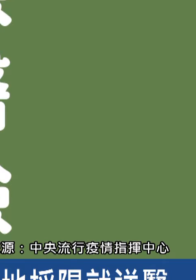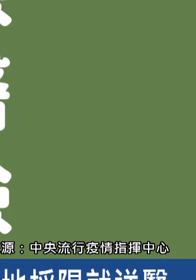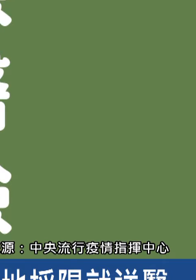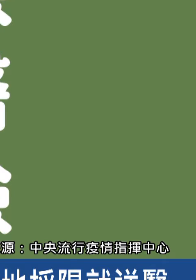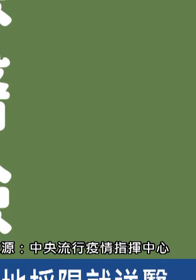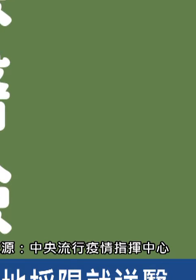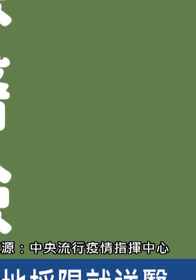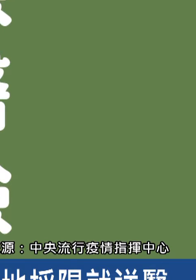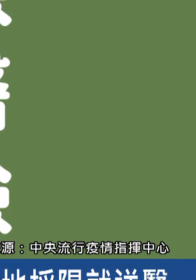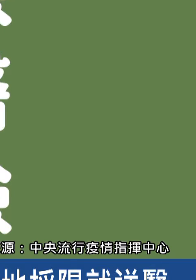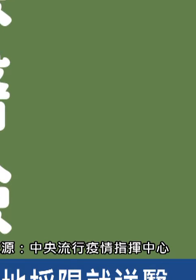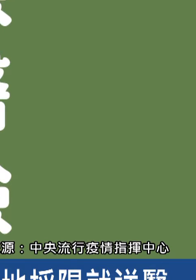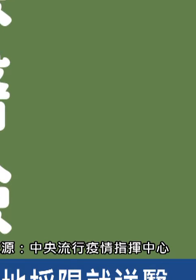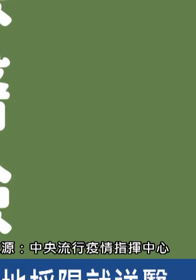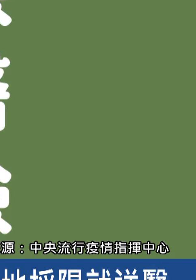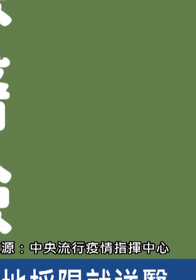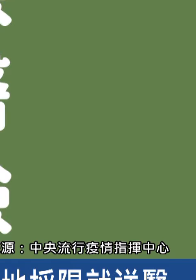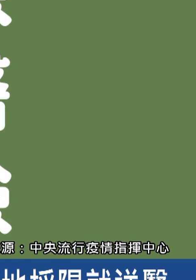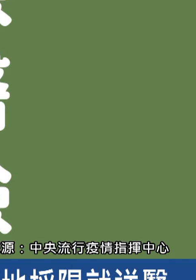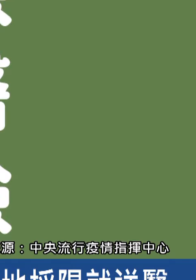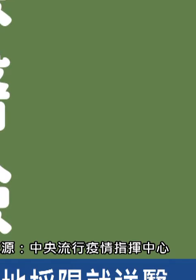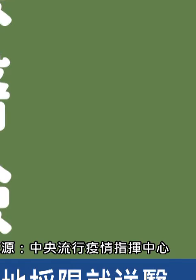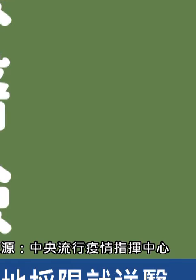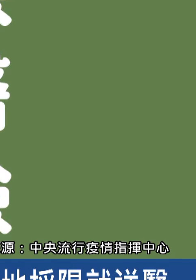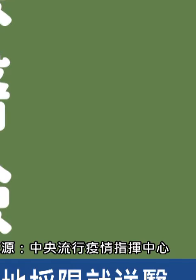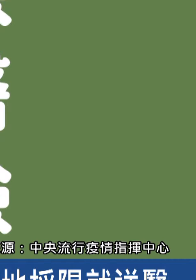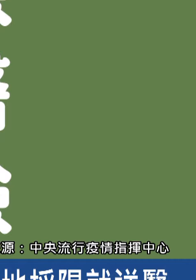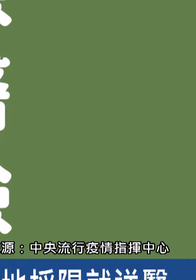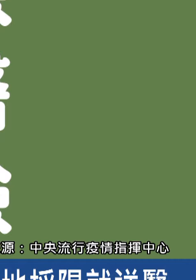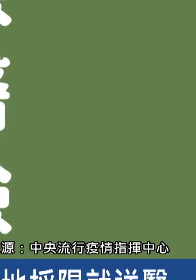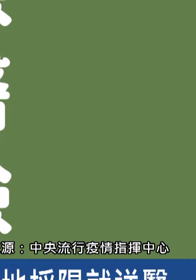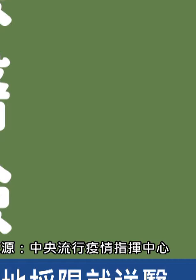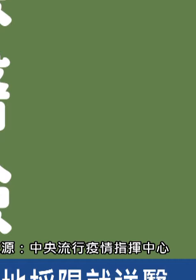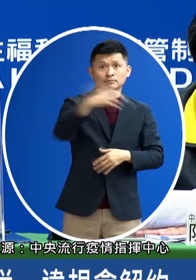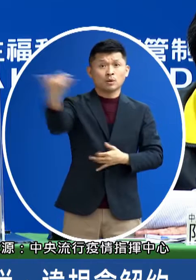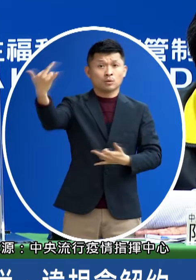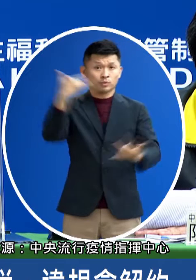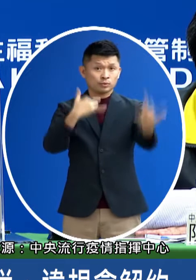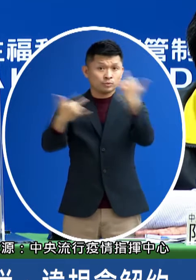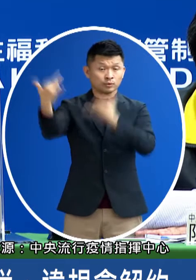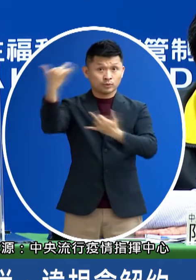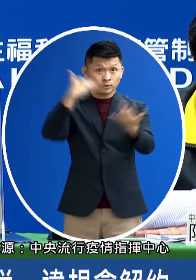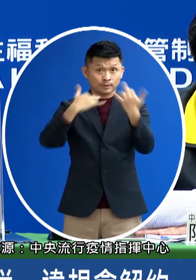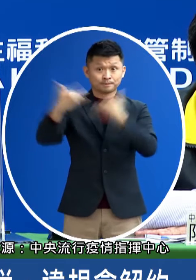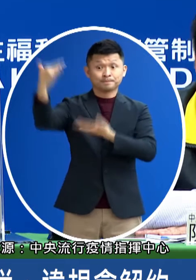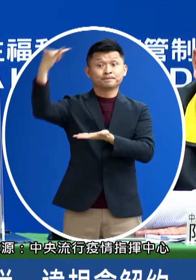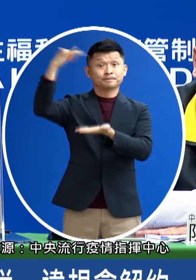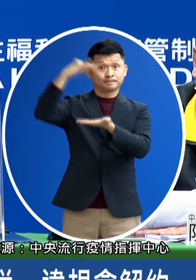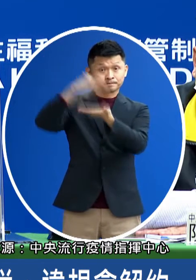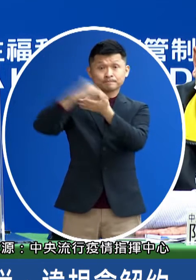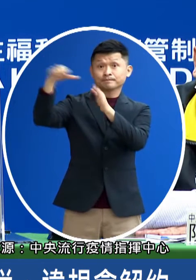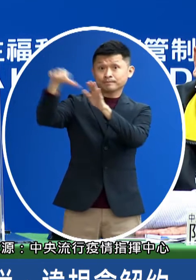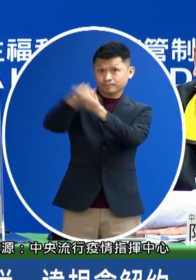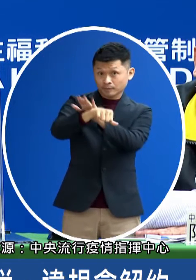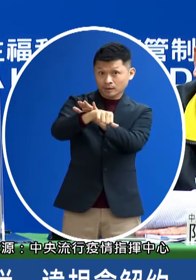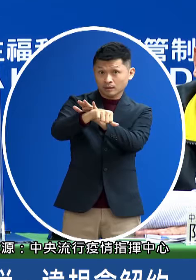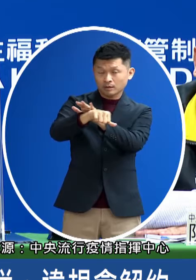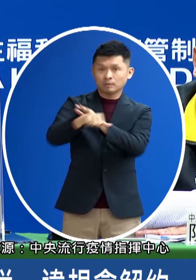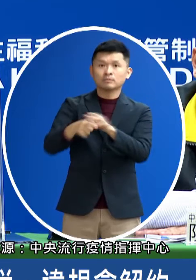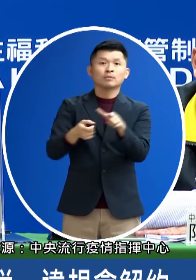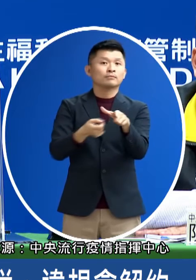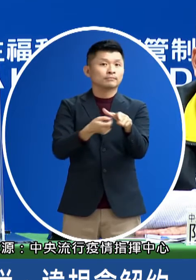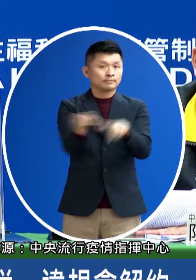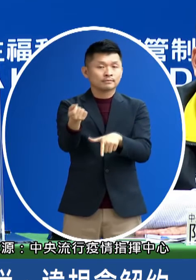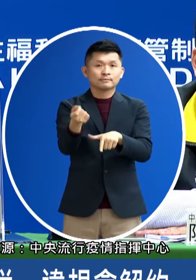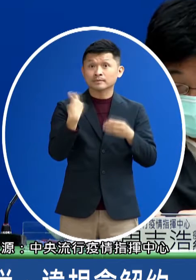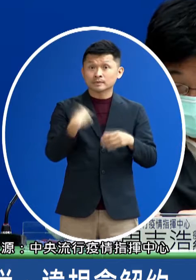送往集中检疫所或是防疫旅宿，避免病毒进入社区的风险。但有民众担心搭乘到防疫计程车增加